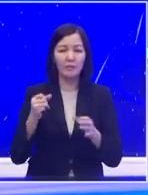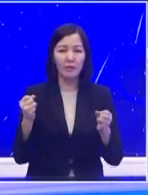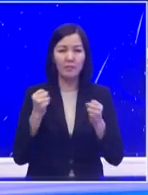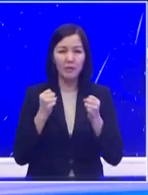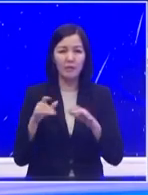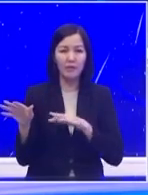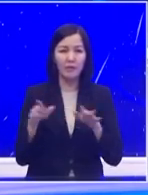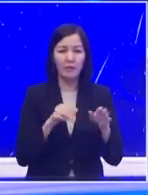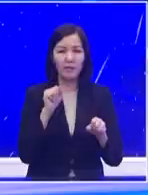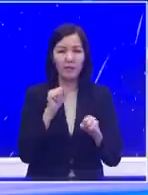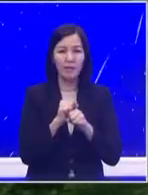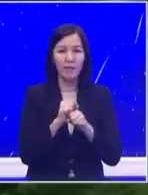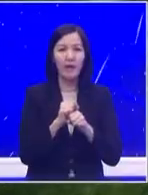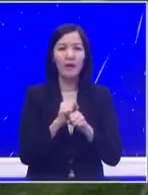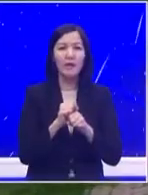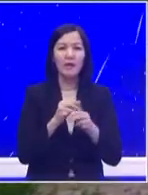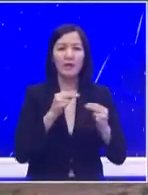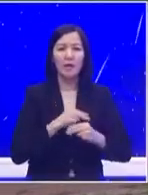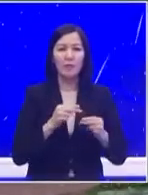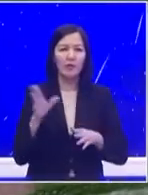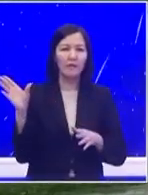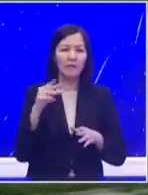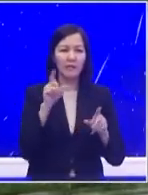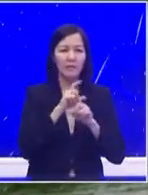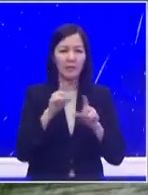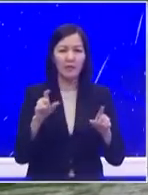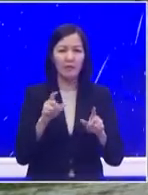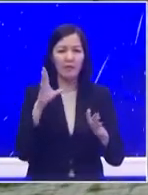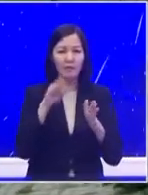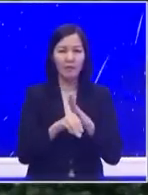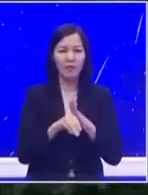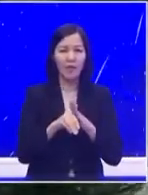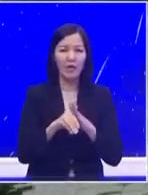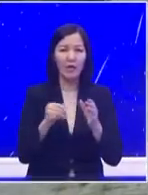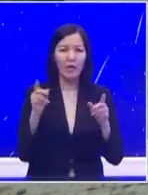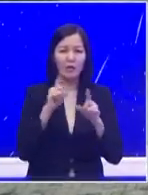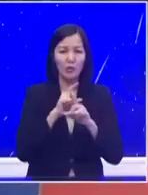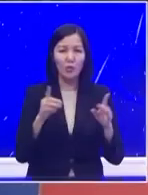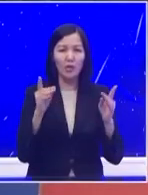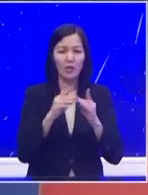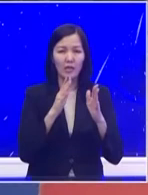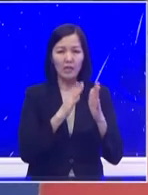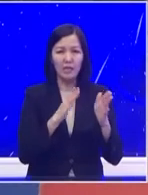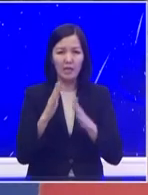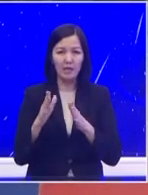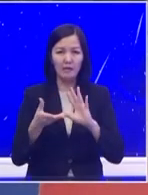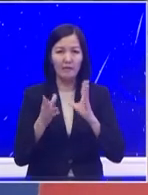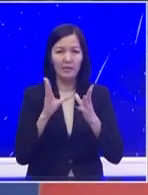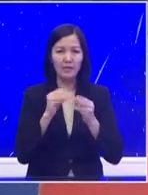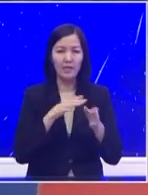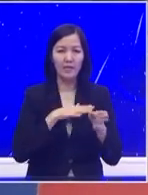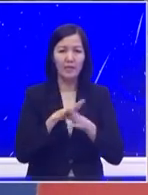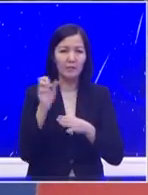спортивные мероприятия. Приостановлена работа всех спортивных объектов, включая комплексы, школы и интернаты. В целях